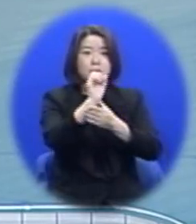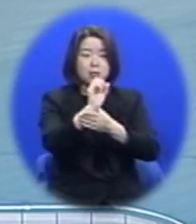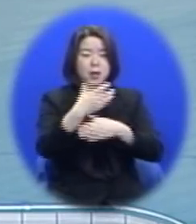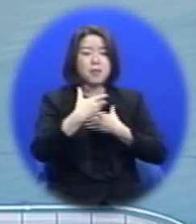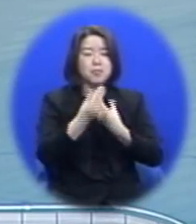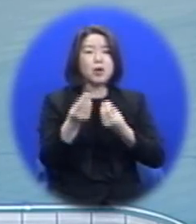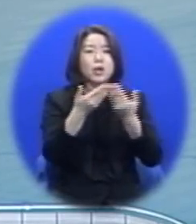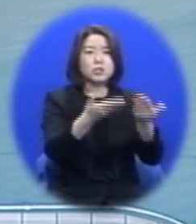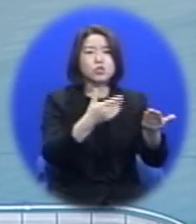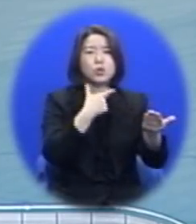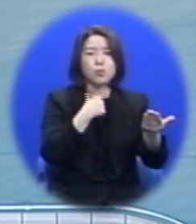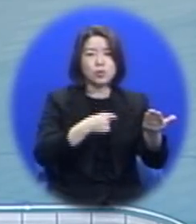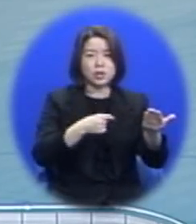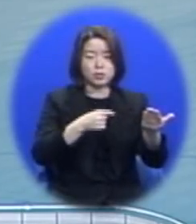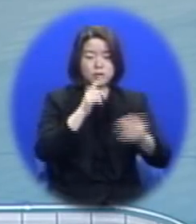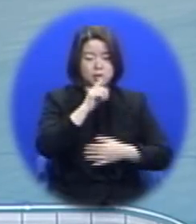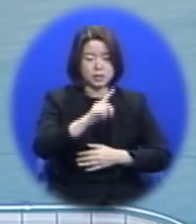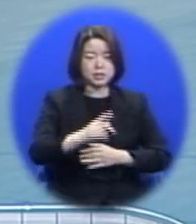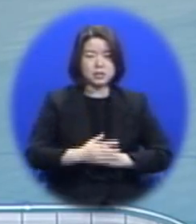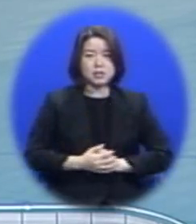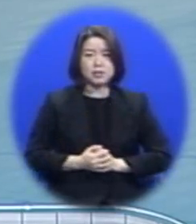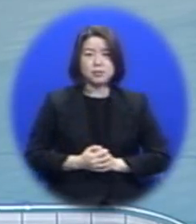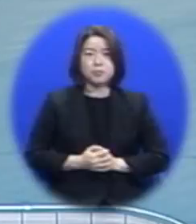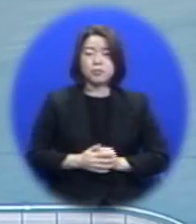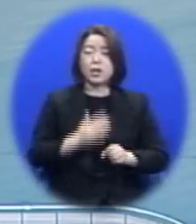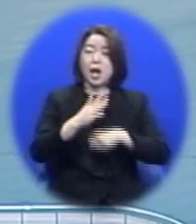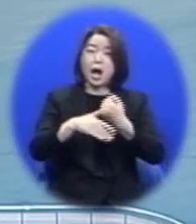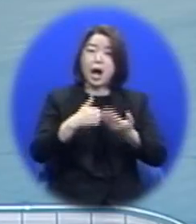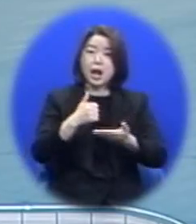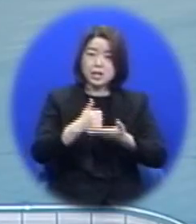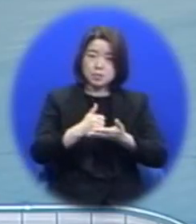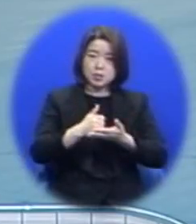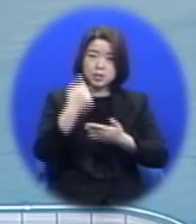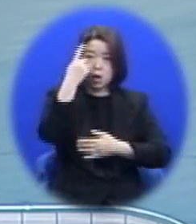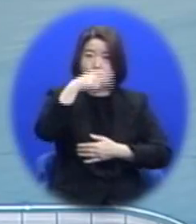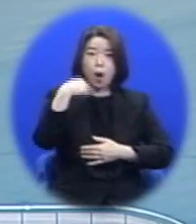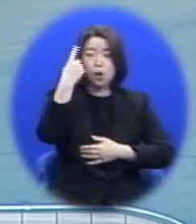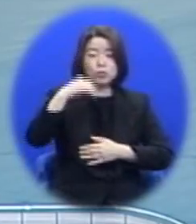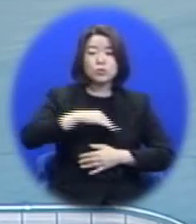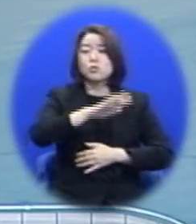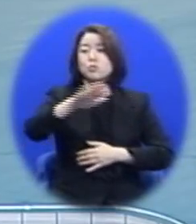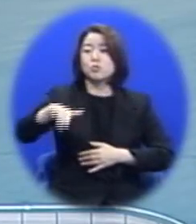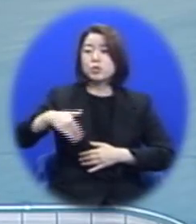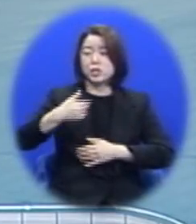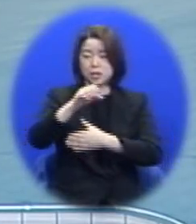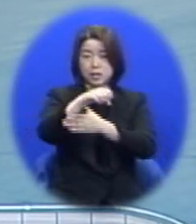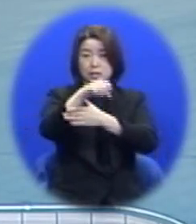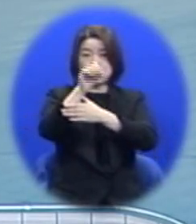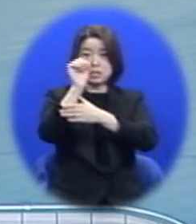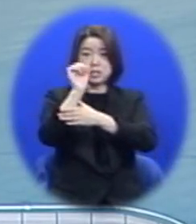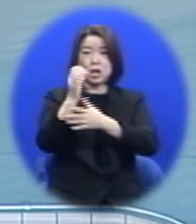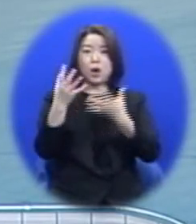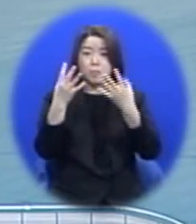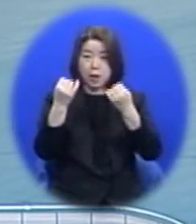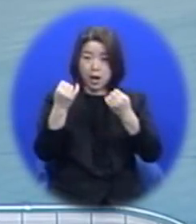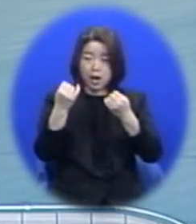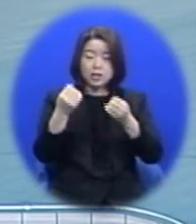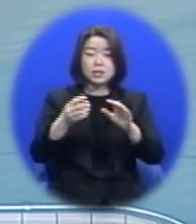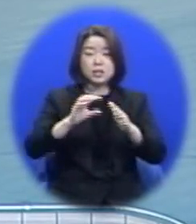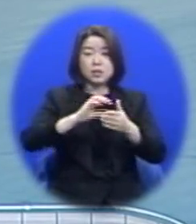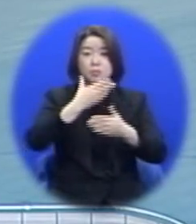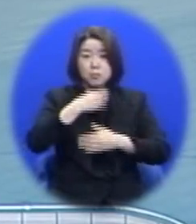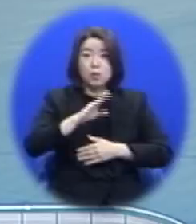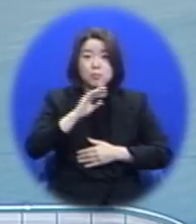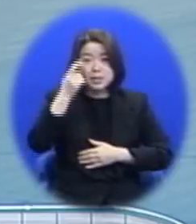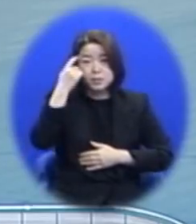원하노라. 여러분, 하나님께서 얼굴을 우리에게 드시는 게 뭐 그렇게 대단한 복입니까?